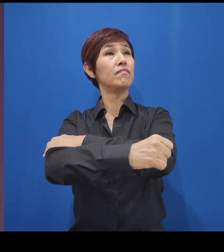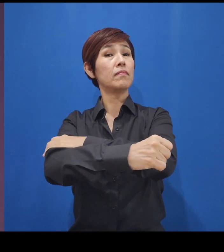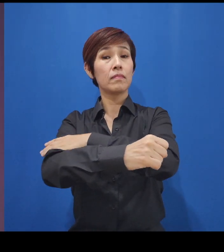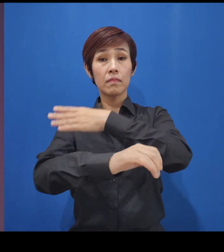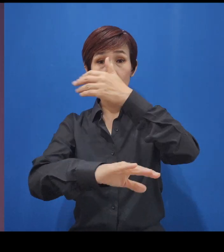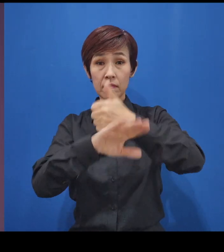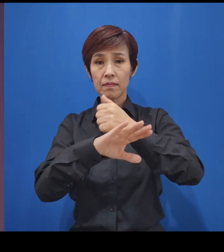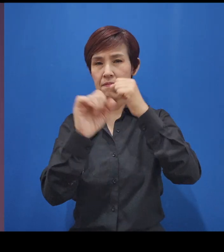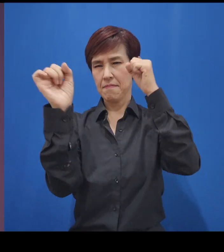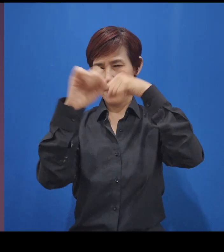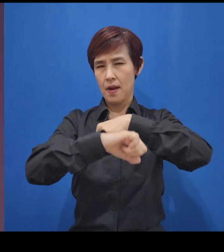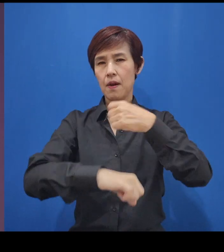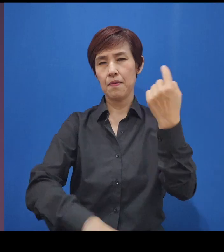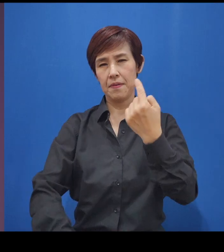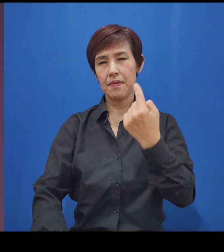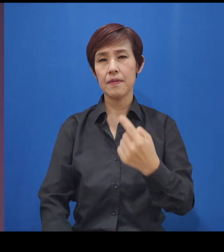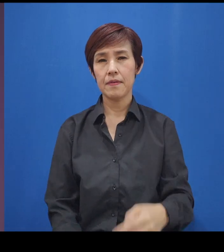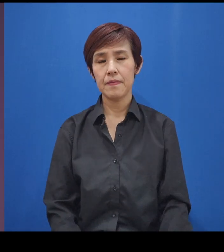망하는 겁니다.